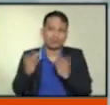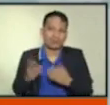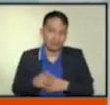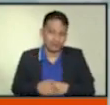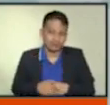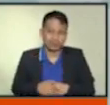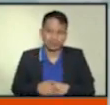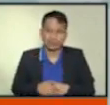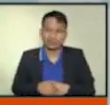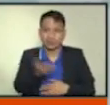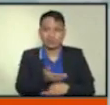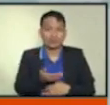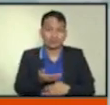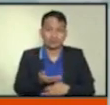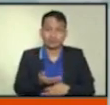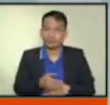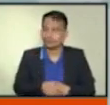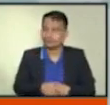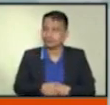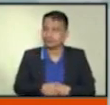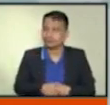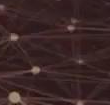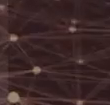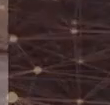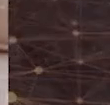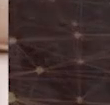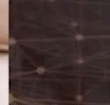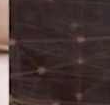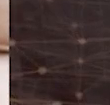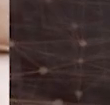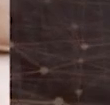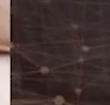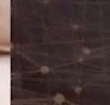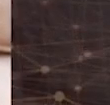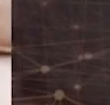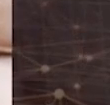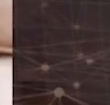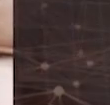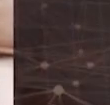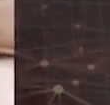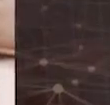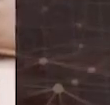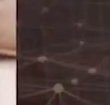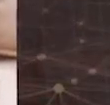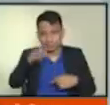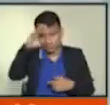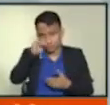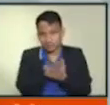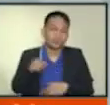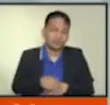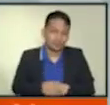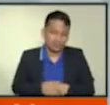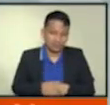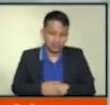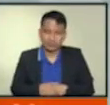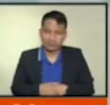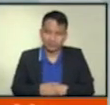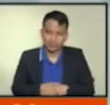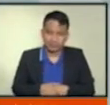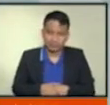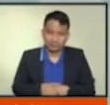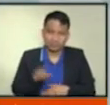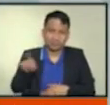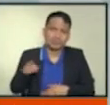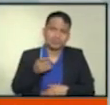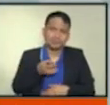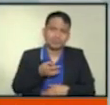sir. Okay. Sige, andyan na si Ma'am Irene Rosento. Ma'am Irene. Opo. Ma'am, andito po si Mister. Opo.